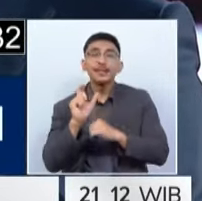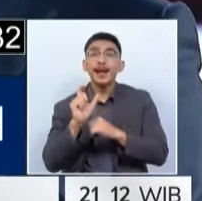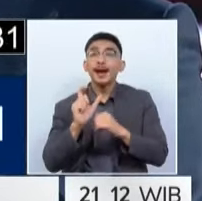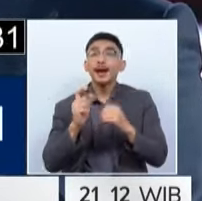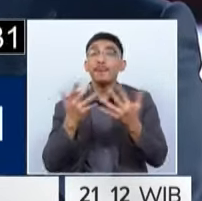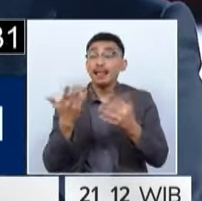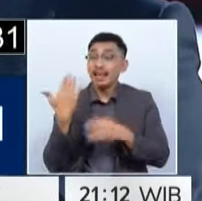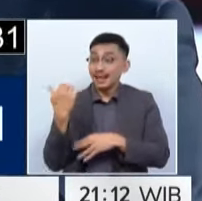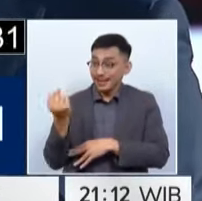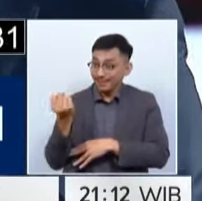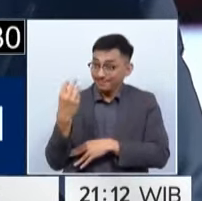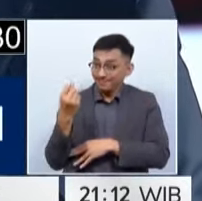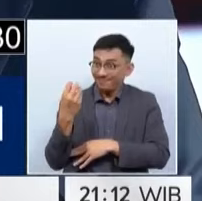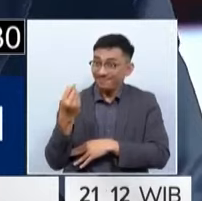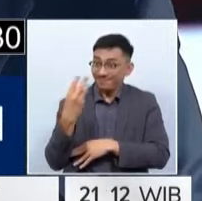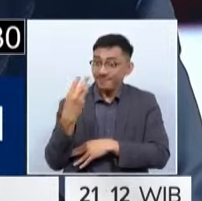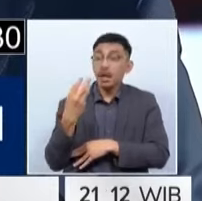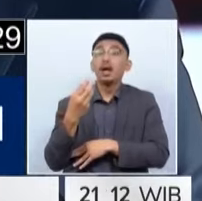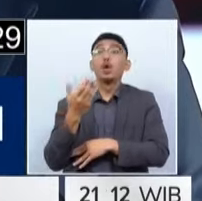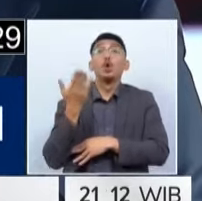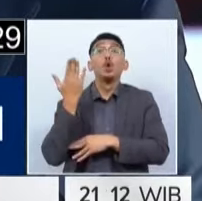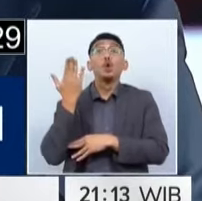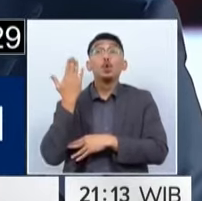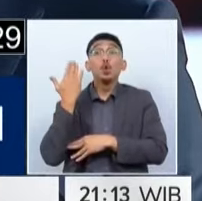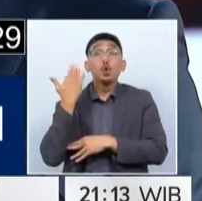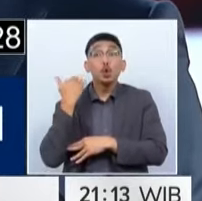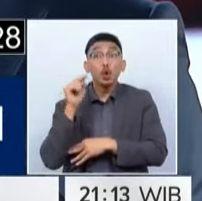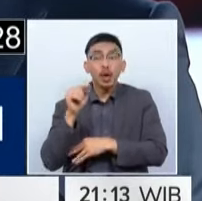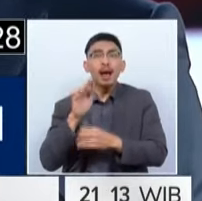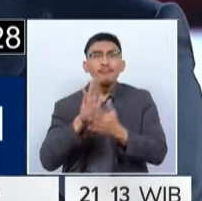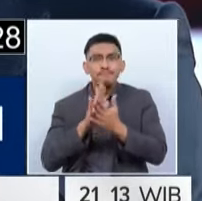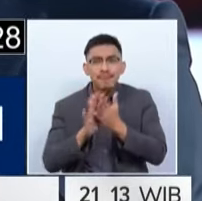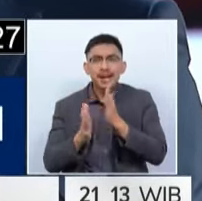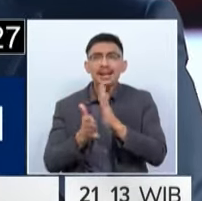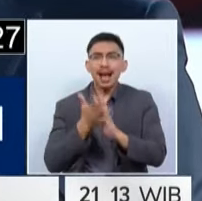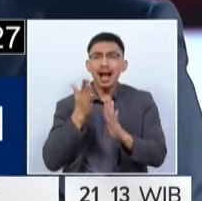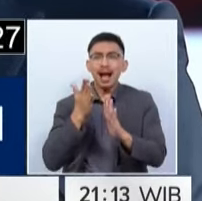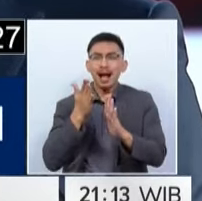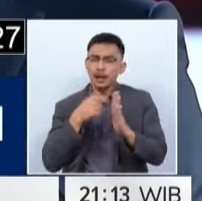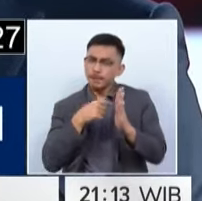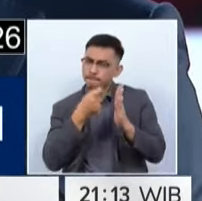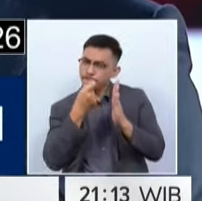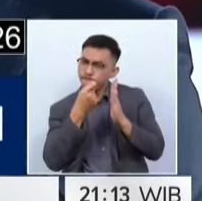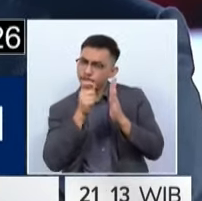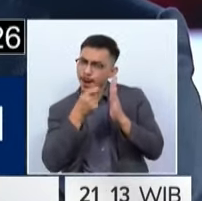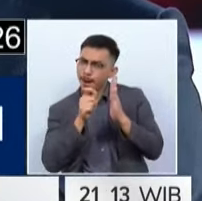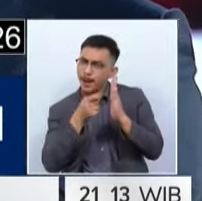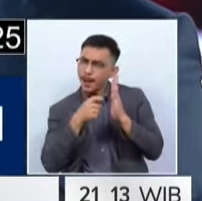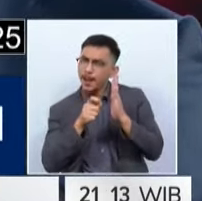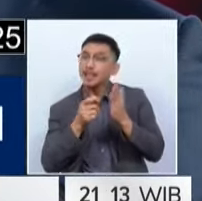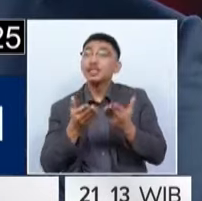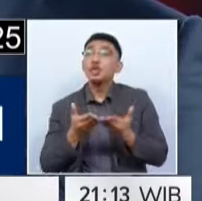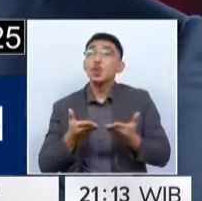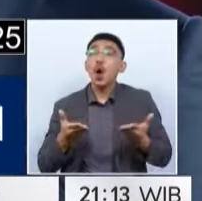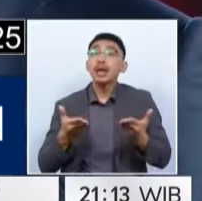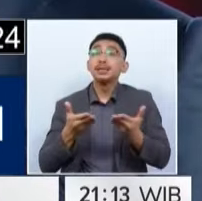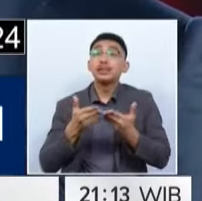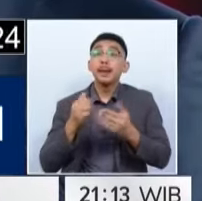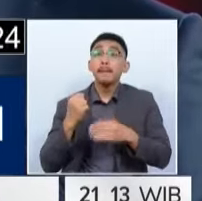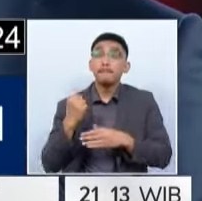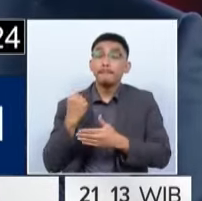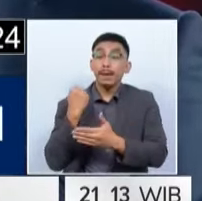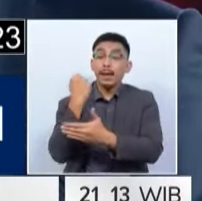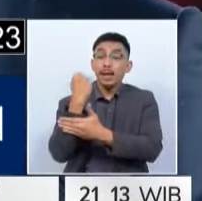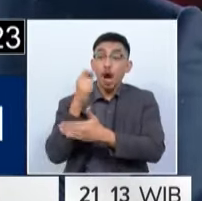Bapak juga waktu itu pernah memberikan penilaian atas kinerja penegakan hukum di Indonesia Bapak beri skor l atas kinerja